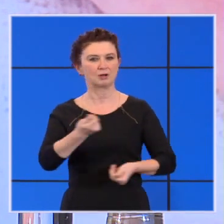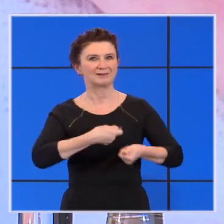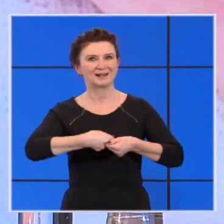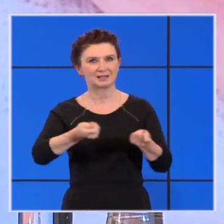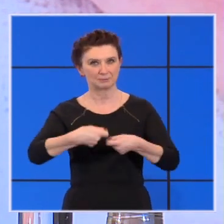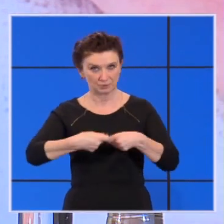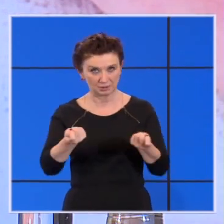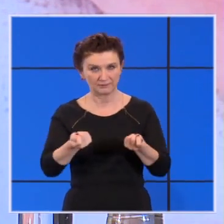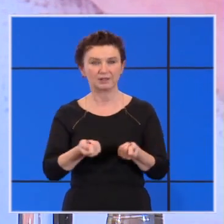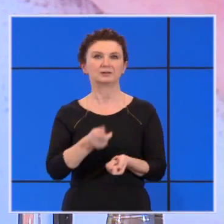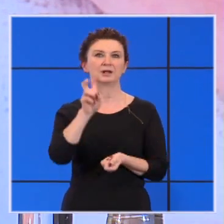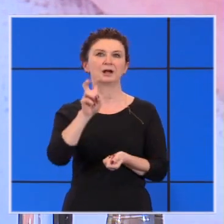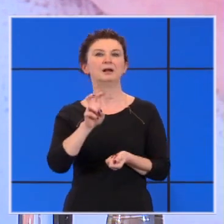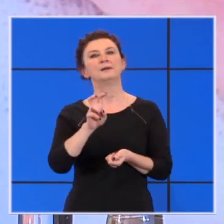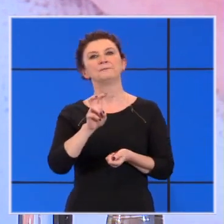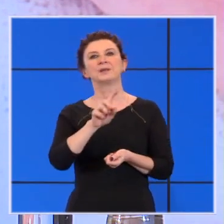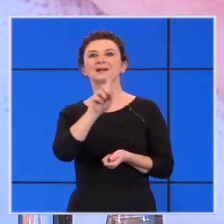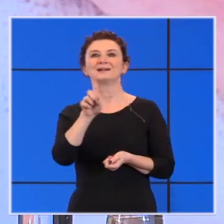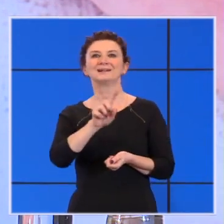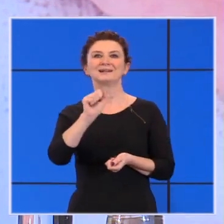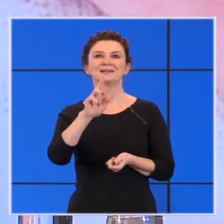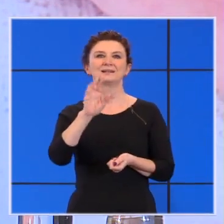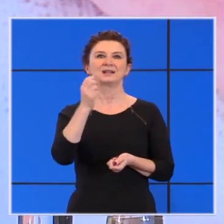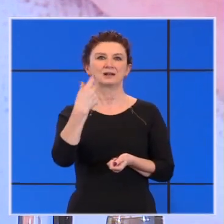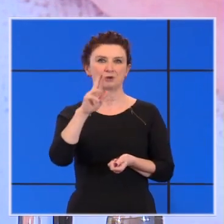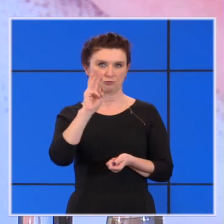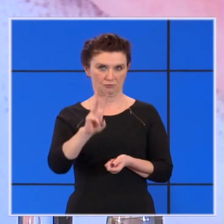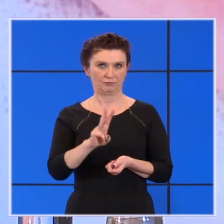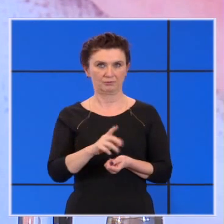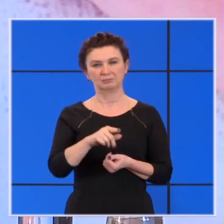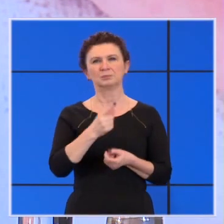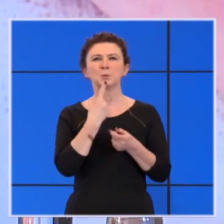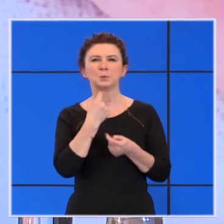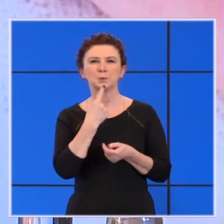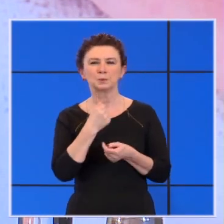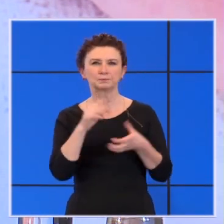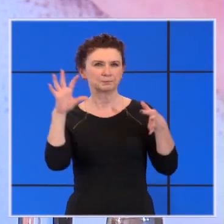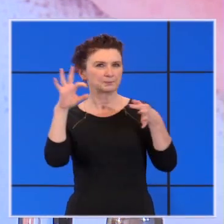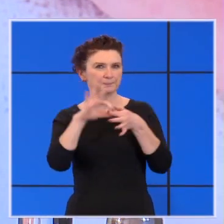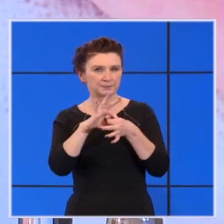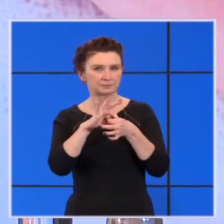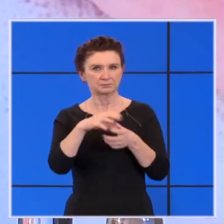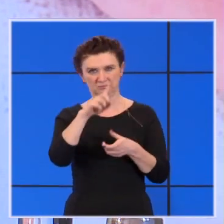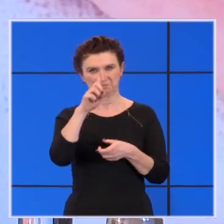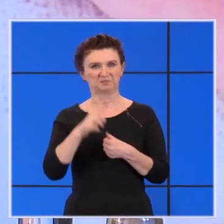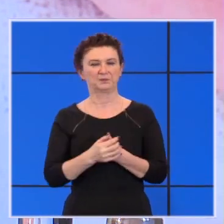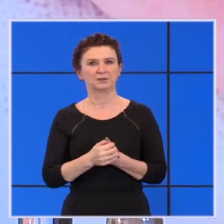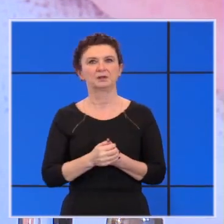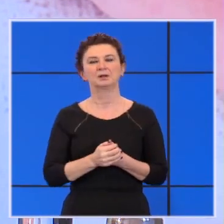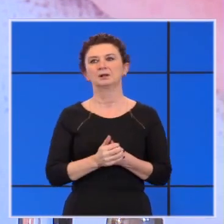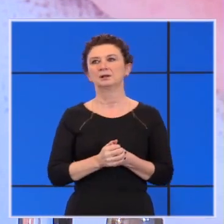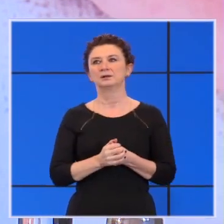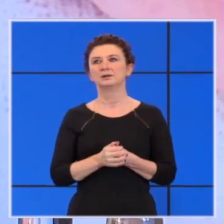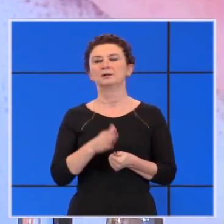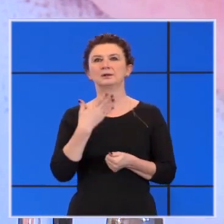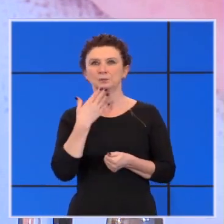sankcjami karnymi. Wprowadziliśmy zasadę, że w procedurze in vitro będzie można stosować zapłodnienie